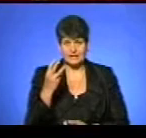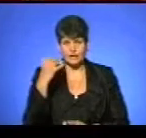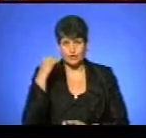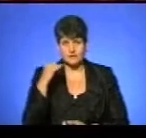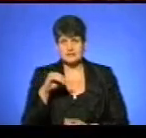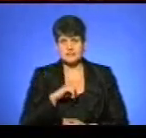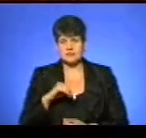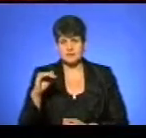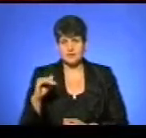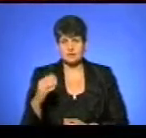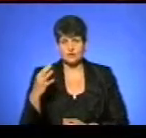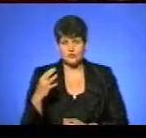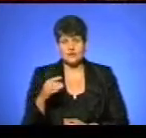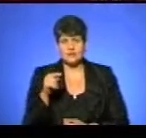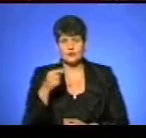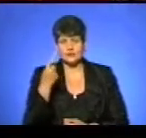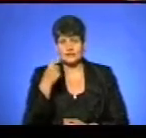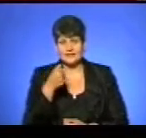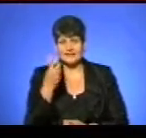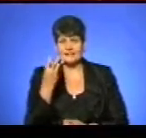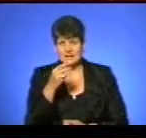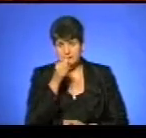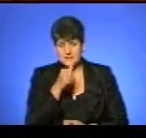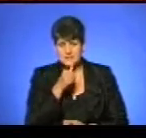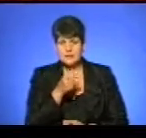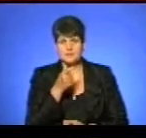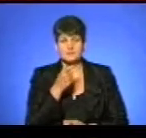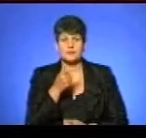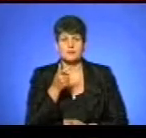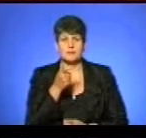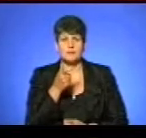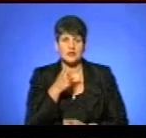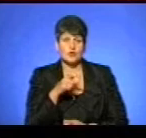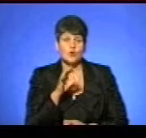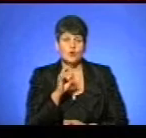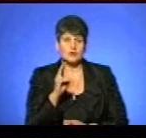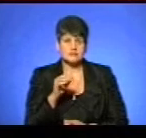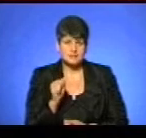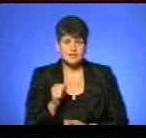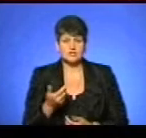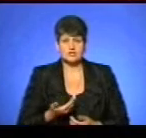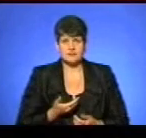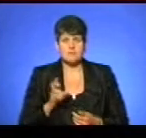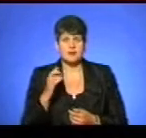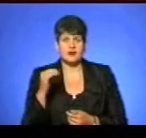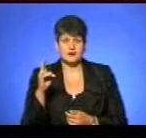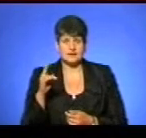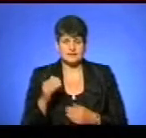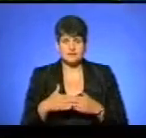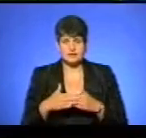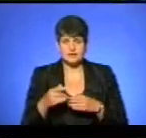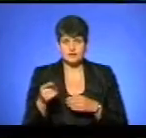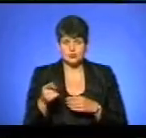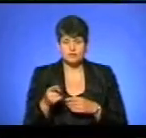сорока. Їй рік і три місяці. Саме завдяки сороці пані Оксана, приміська жителька, бо мешкає вона у Байківцях, що біля